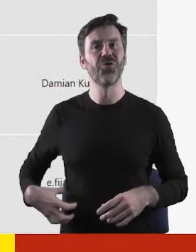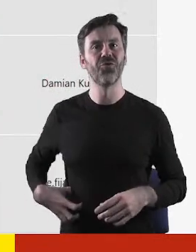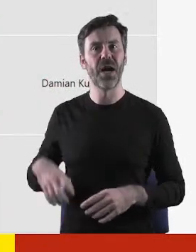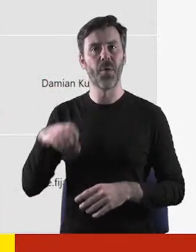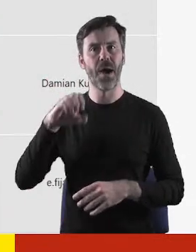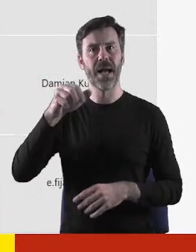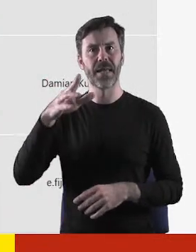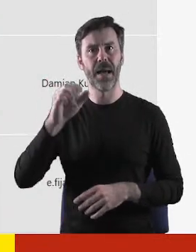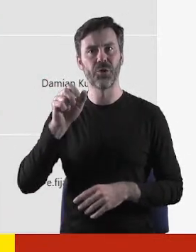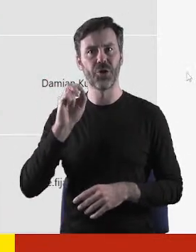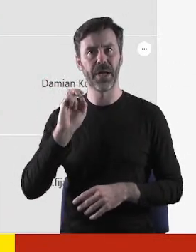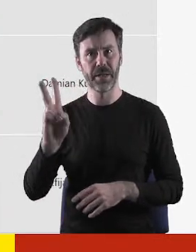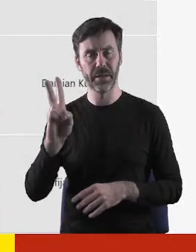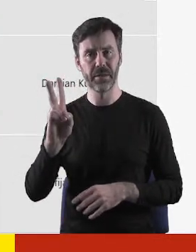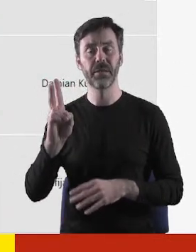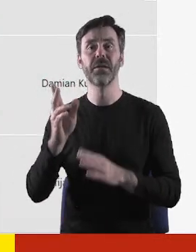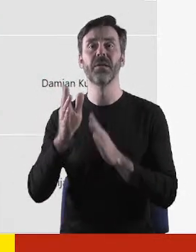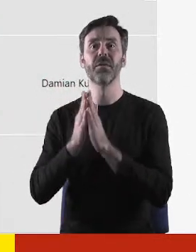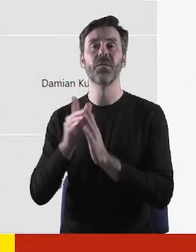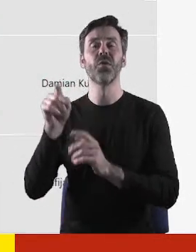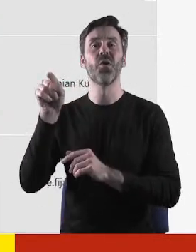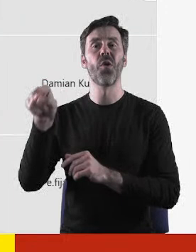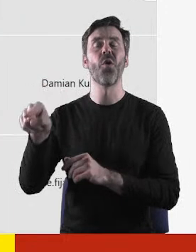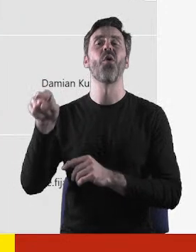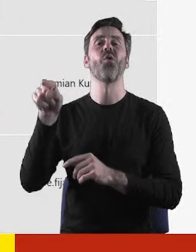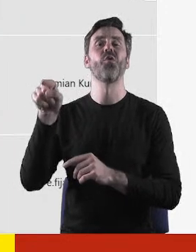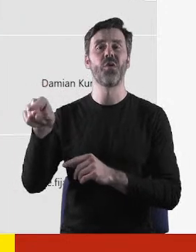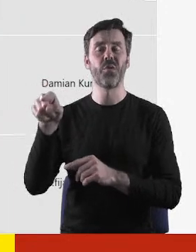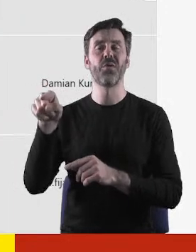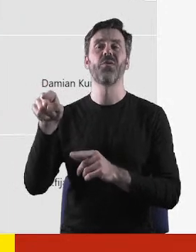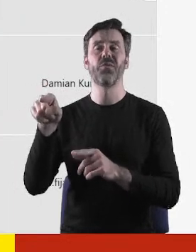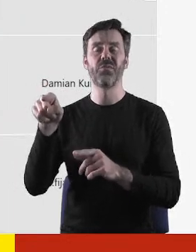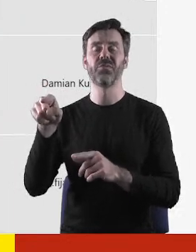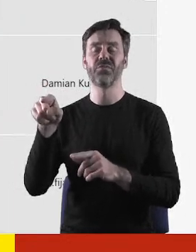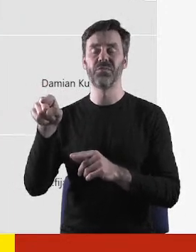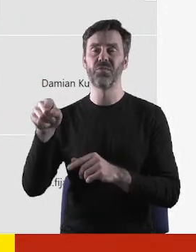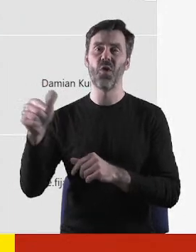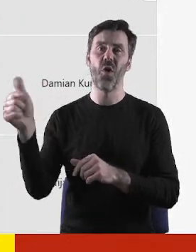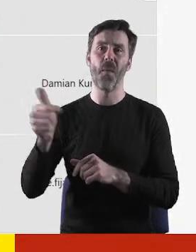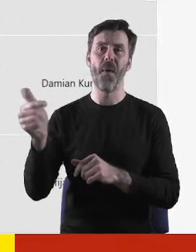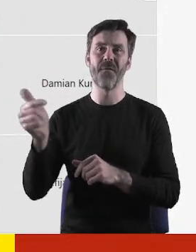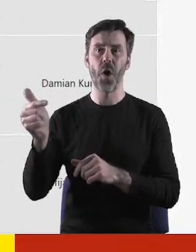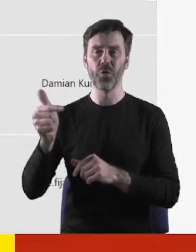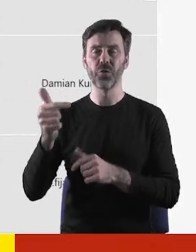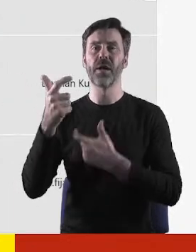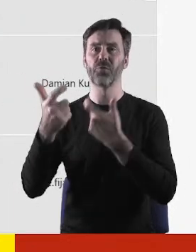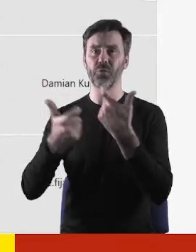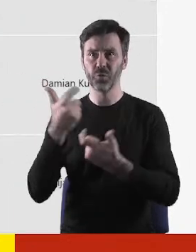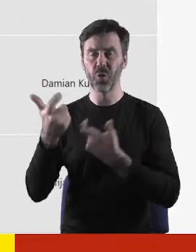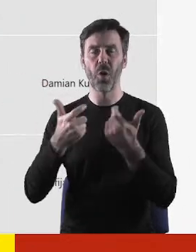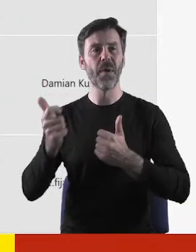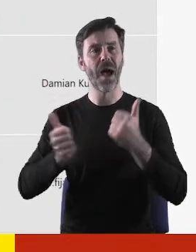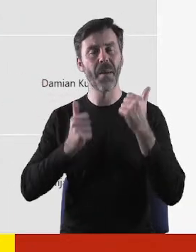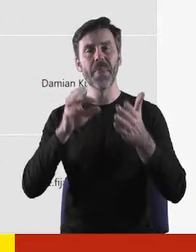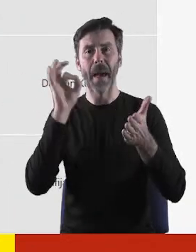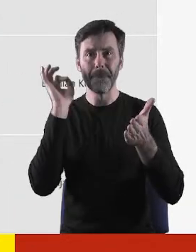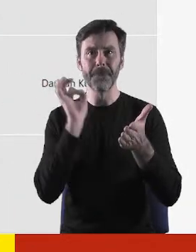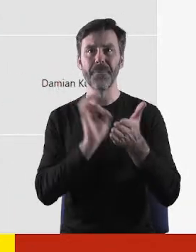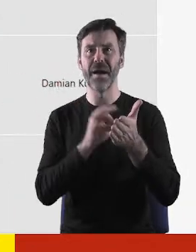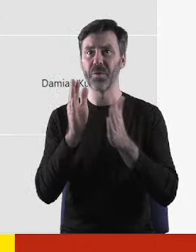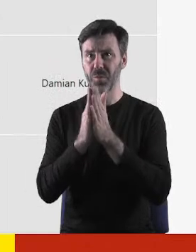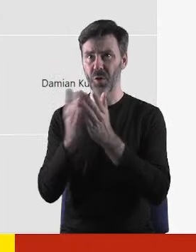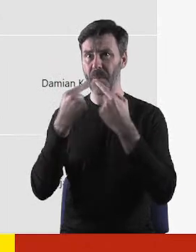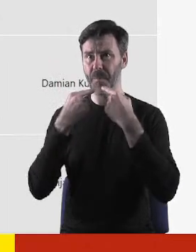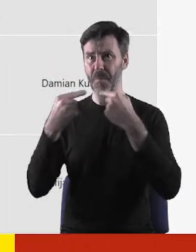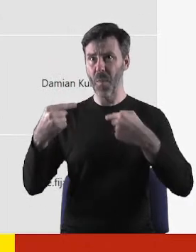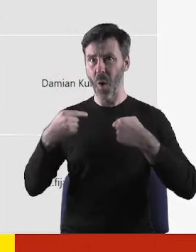Adamczyka, aby w tej sprawie zajął bardziej zobowiązujące stanowisko, aby powiedział nam